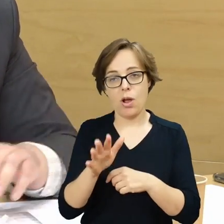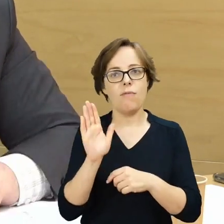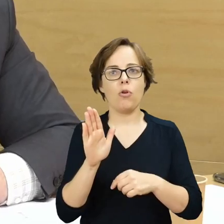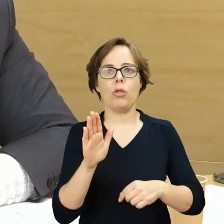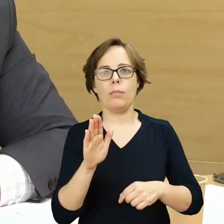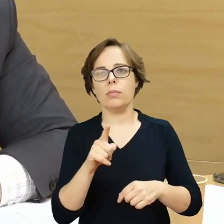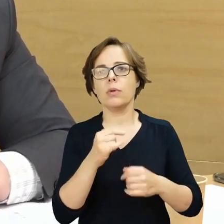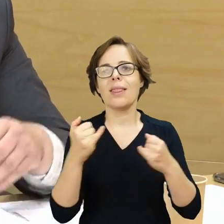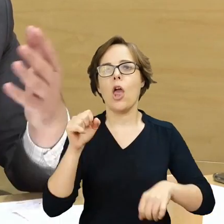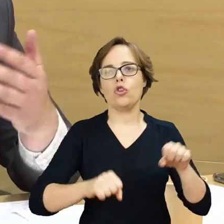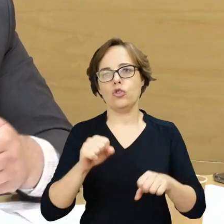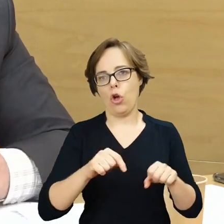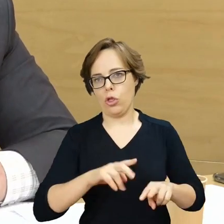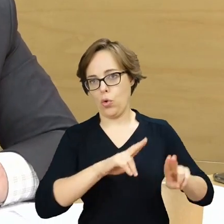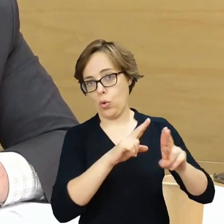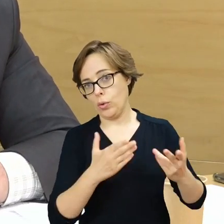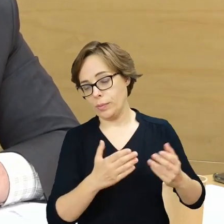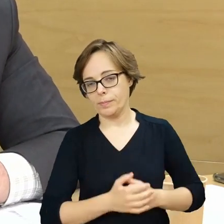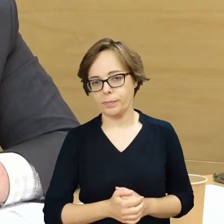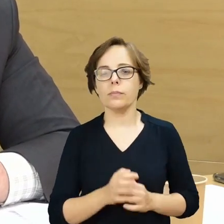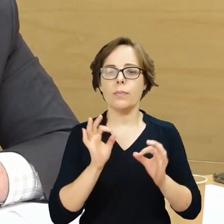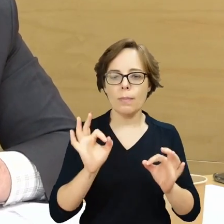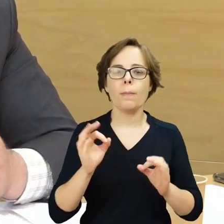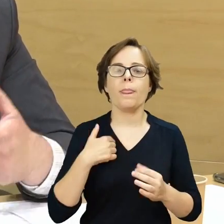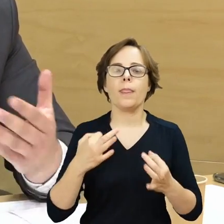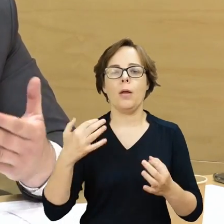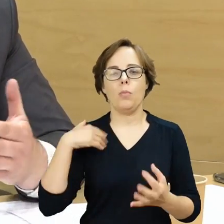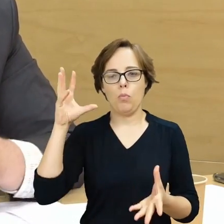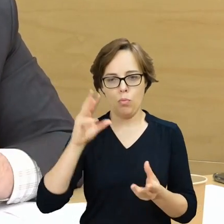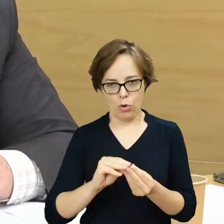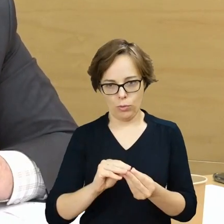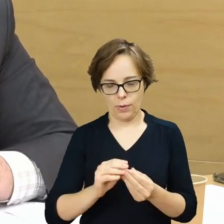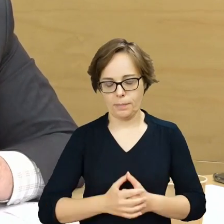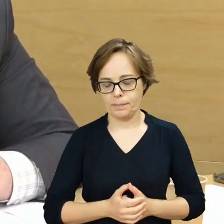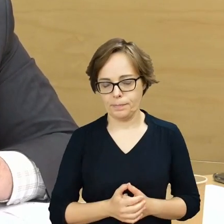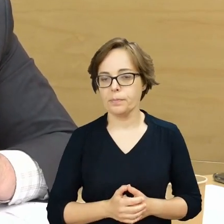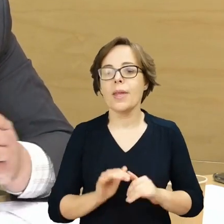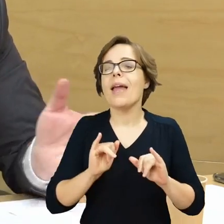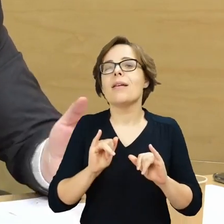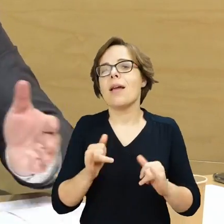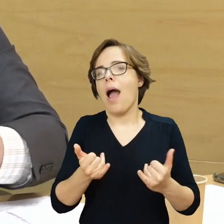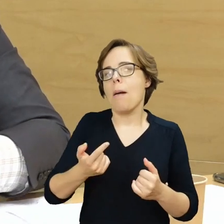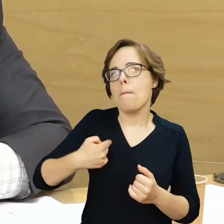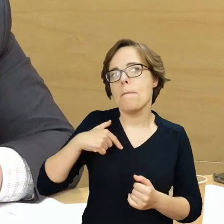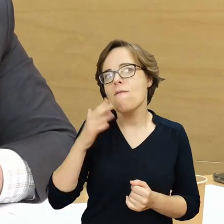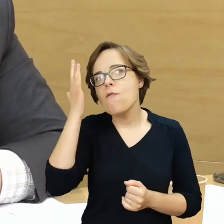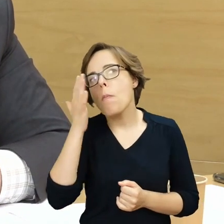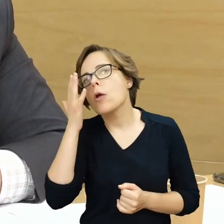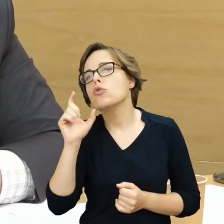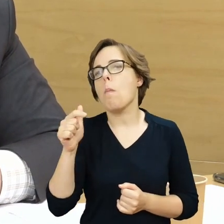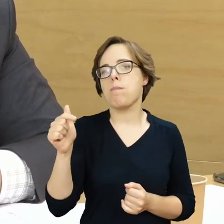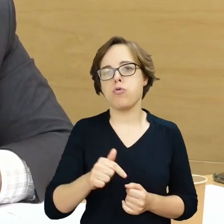podlega. Przechodząc do clue tego wydarzenia, jak byśmy widzieli tą ochronę, czy to powinno być